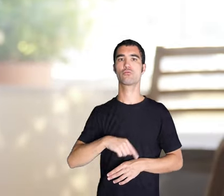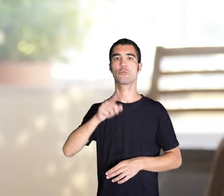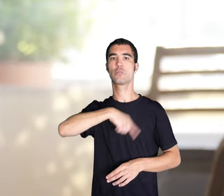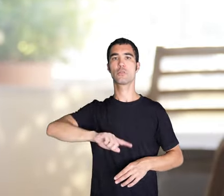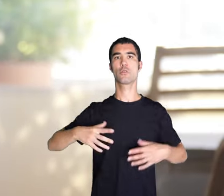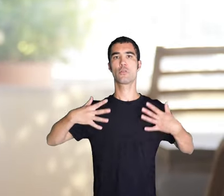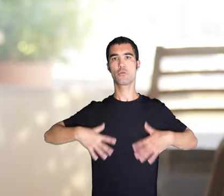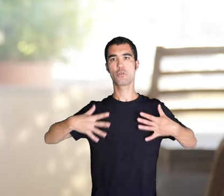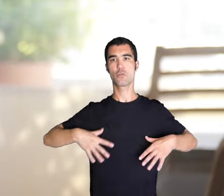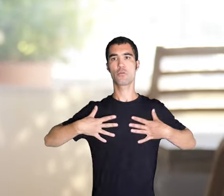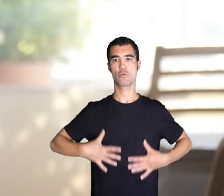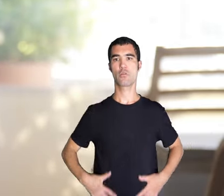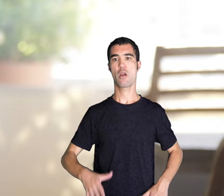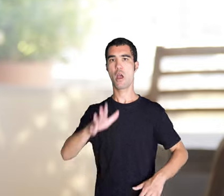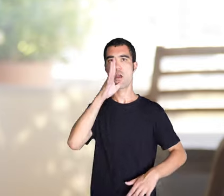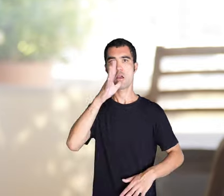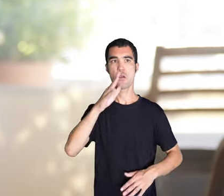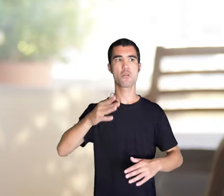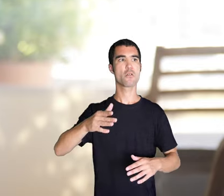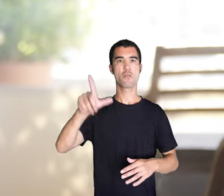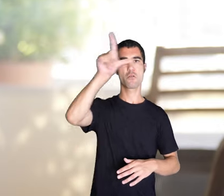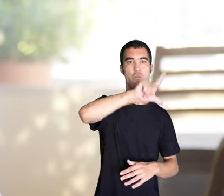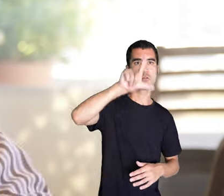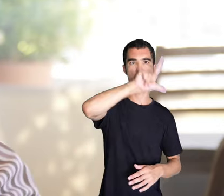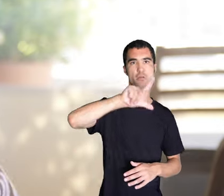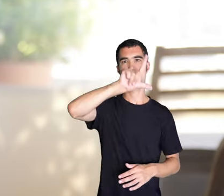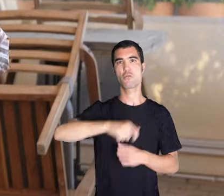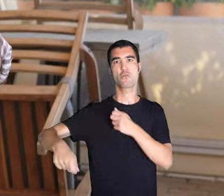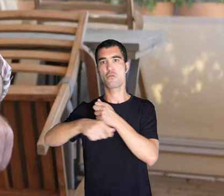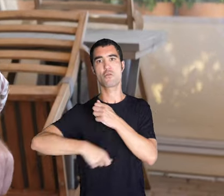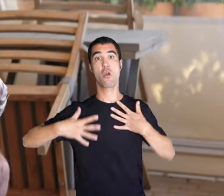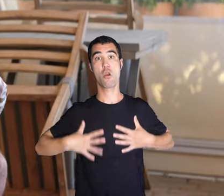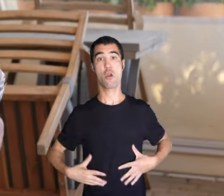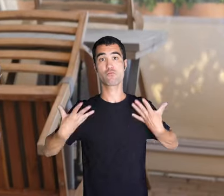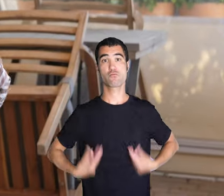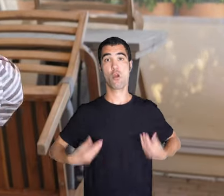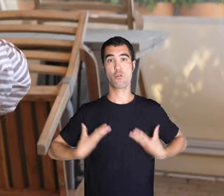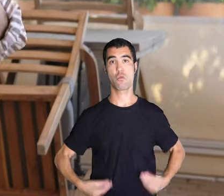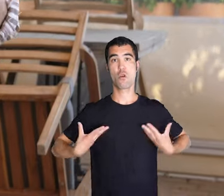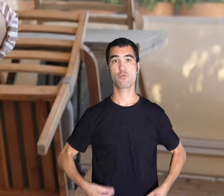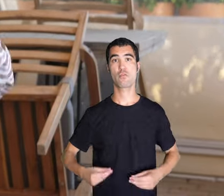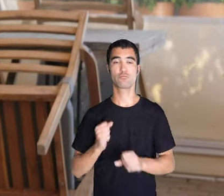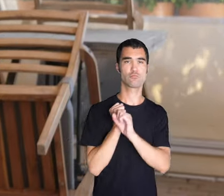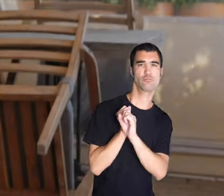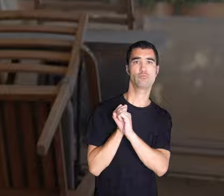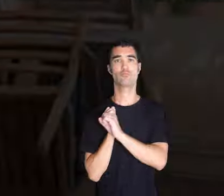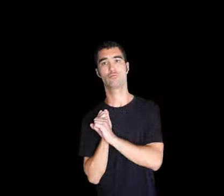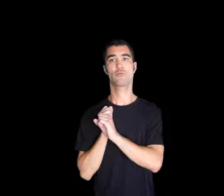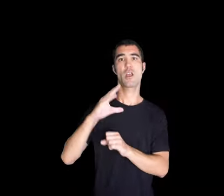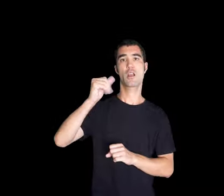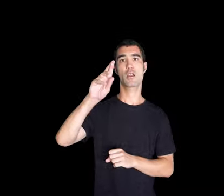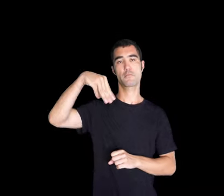d'aigua, el mes de juliol, el mes de juny, amb una roba d'aigua. Això, per el professor que ja des vau, passa la